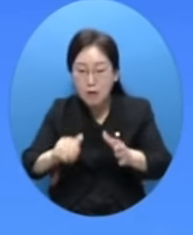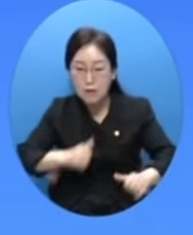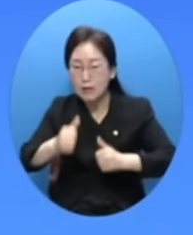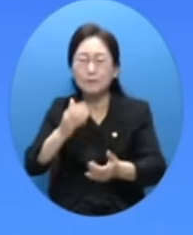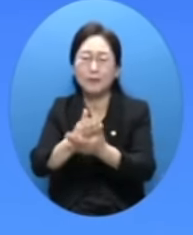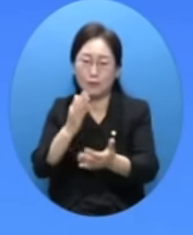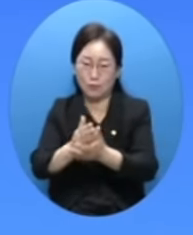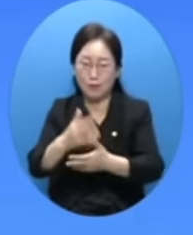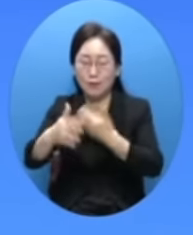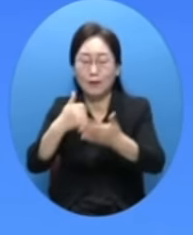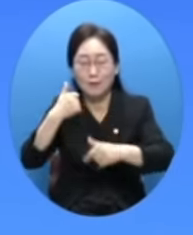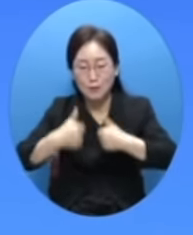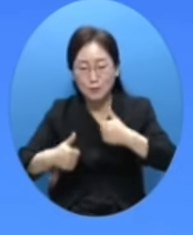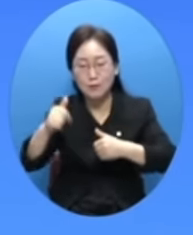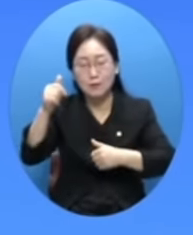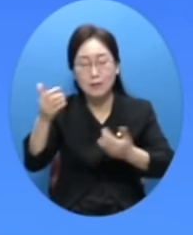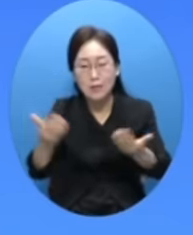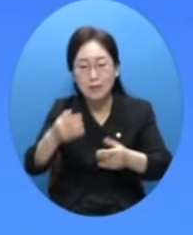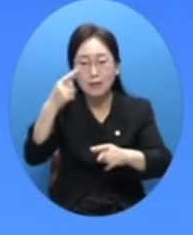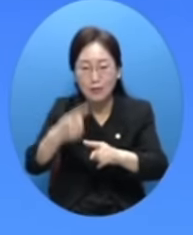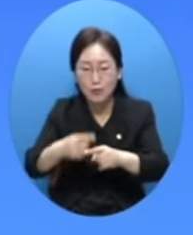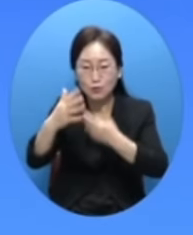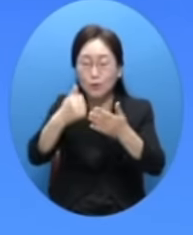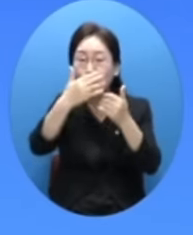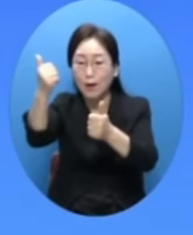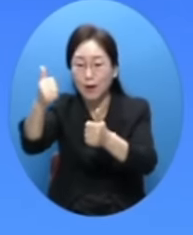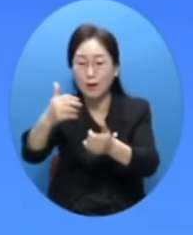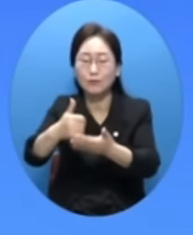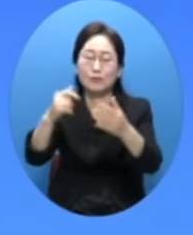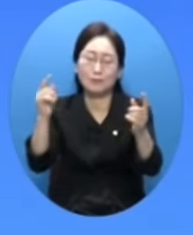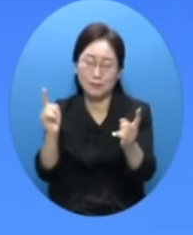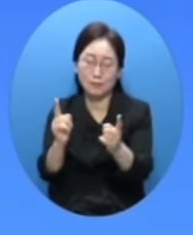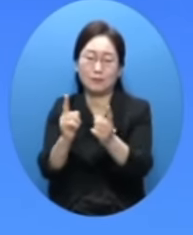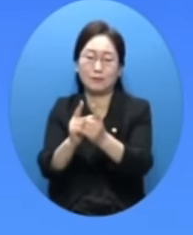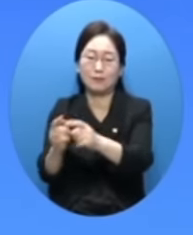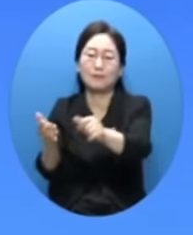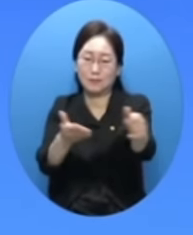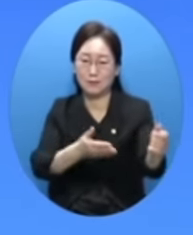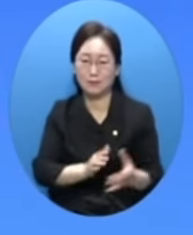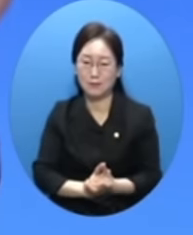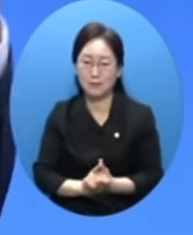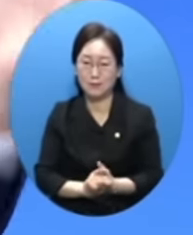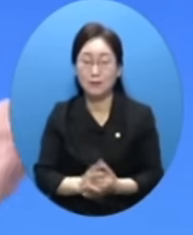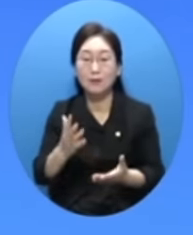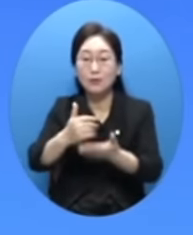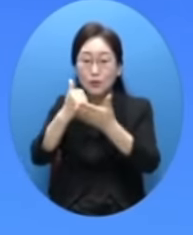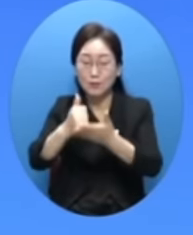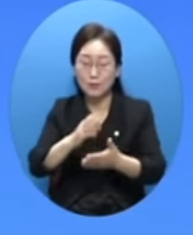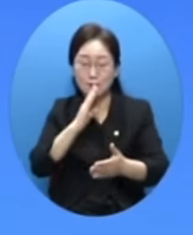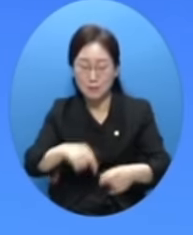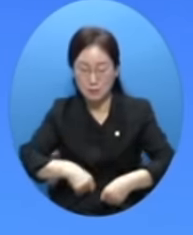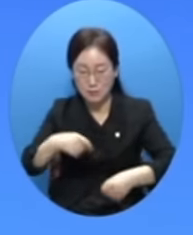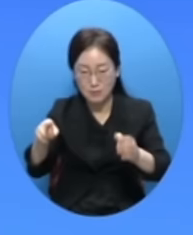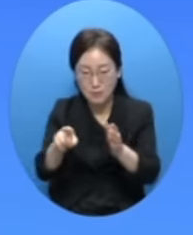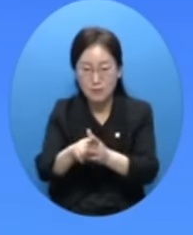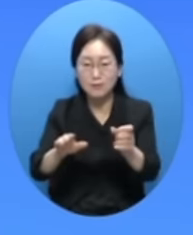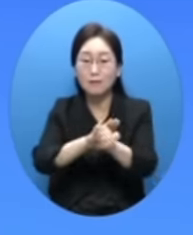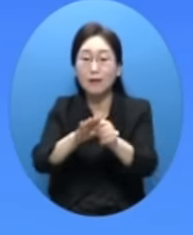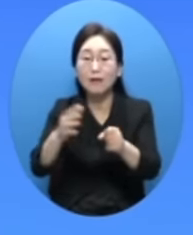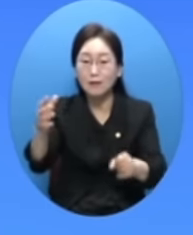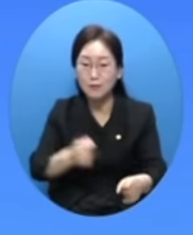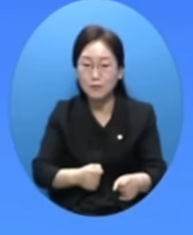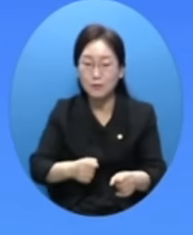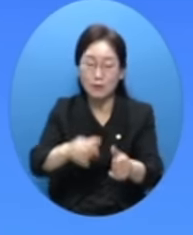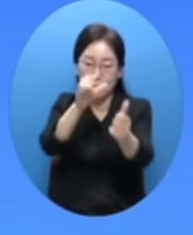하다가 주님을 아부르실 때 기쁨으로 주님을 맞이할 수 있는 여러분 모두가 되기를 바랍니다. 주님의 신실하신 사랑 가운데 거하면서